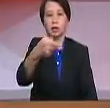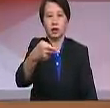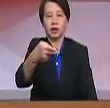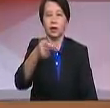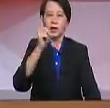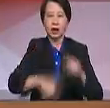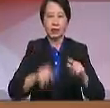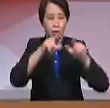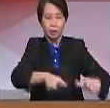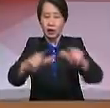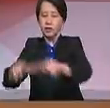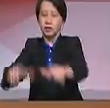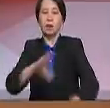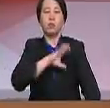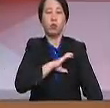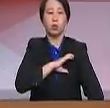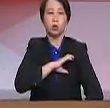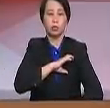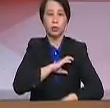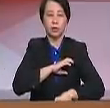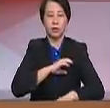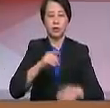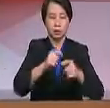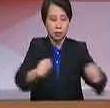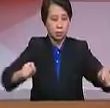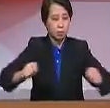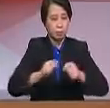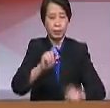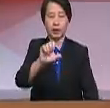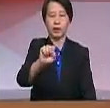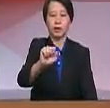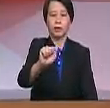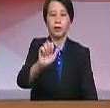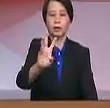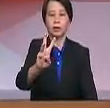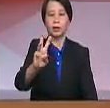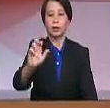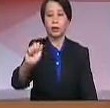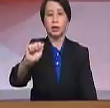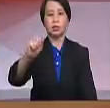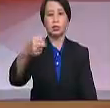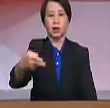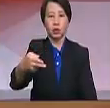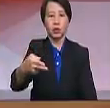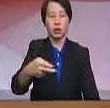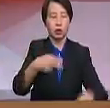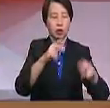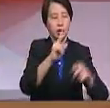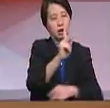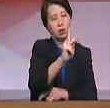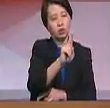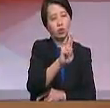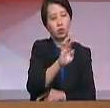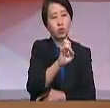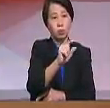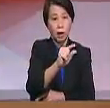kawasan di perkampungan di Kedah sana, di Kubang Pasu, ataupun di padang terap, kalau padang terap